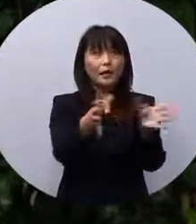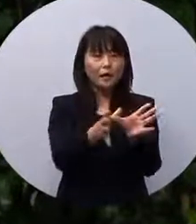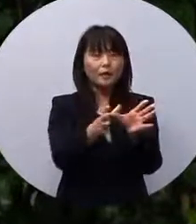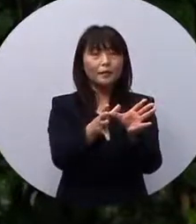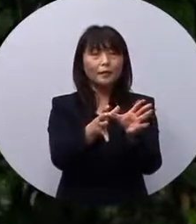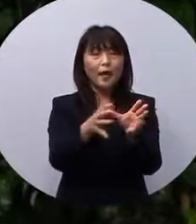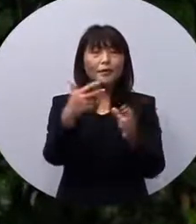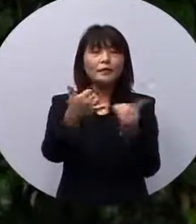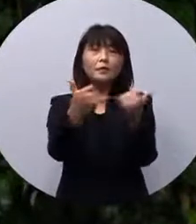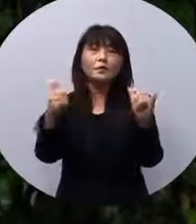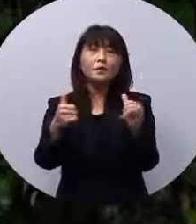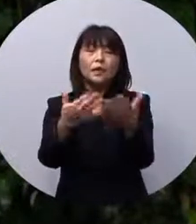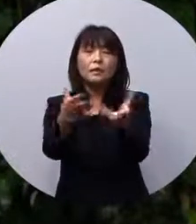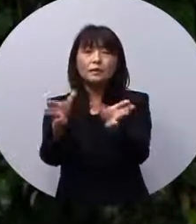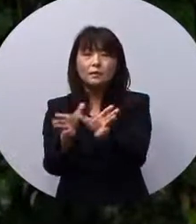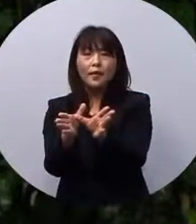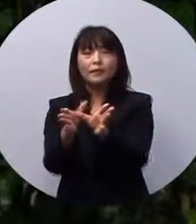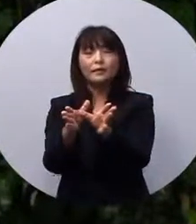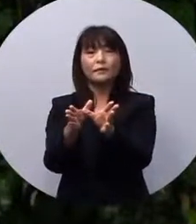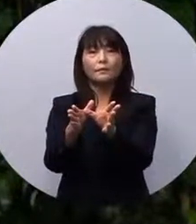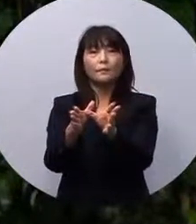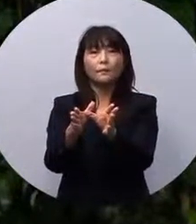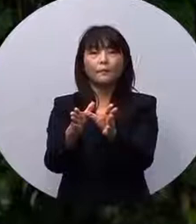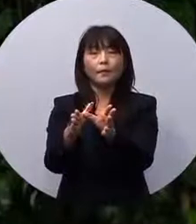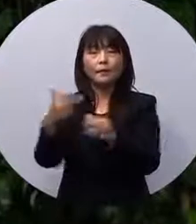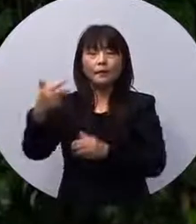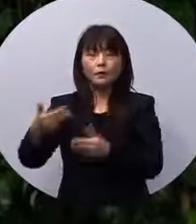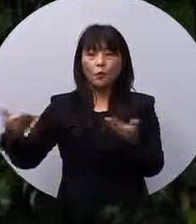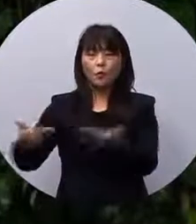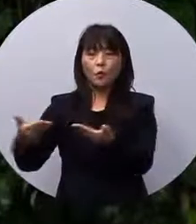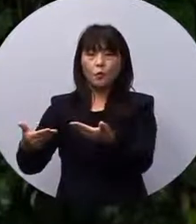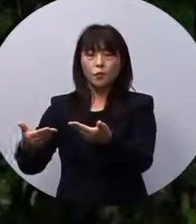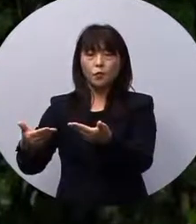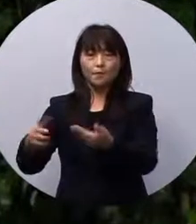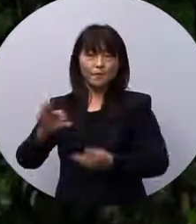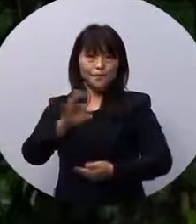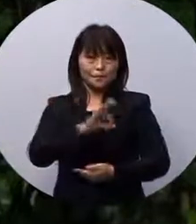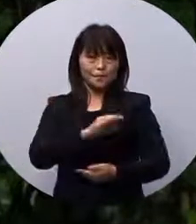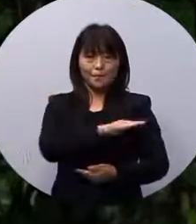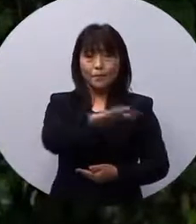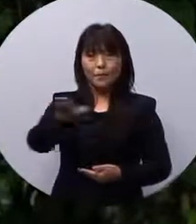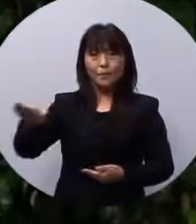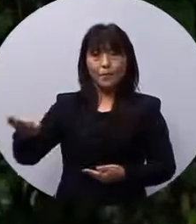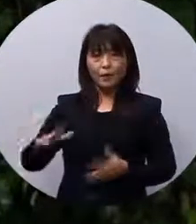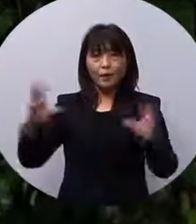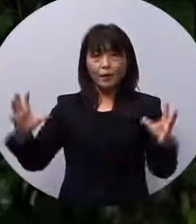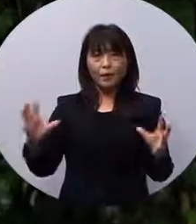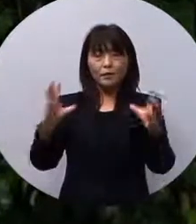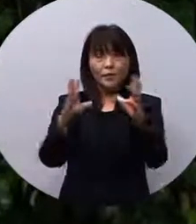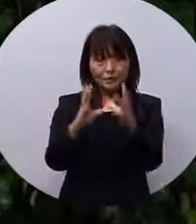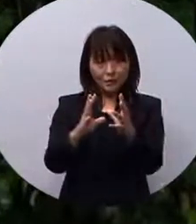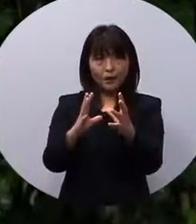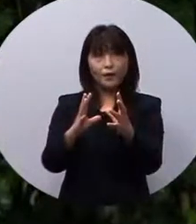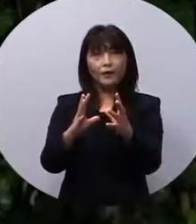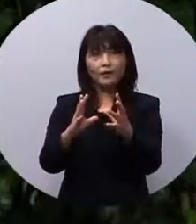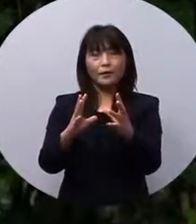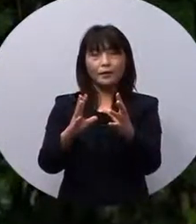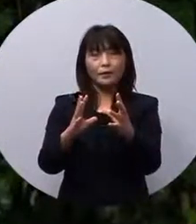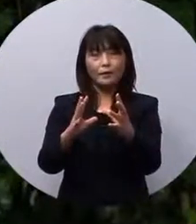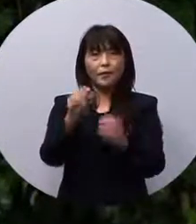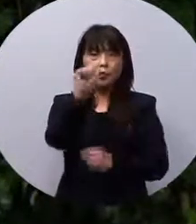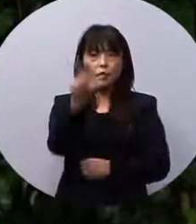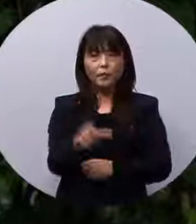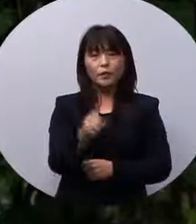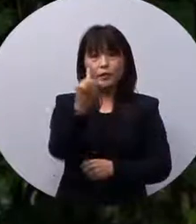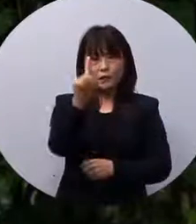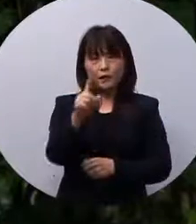市民団体の皆様、あるいは市の職員の皆様方に集まっていただいて、月に1回